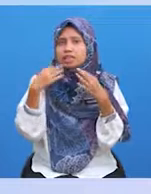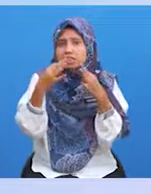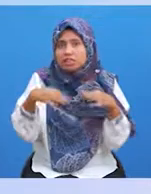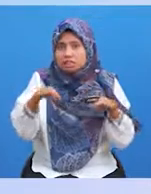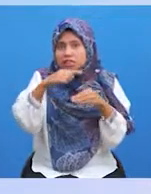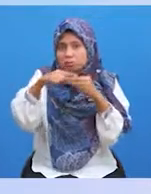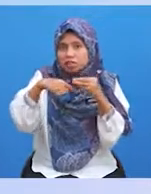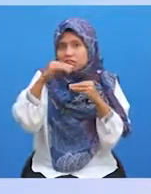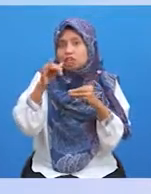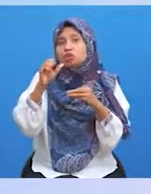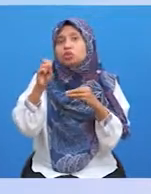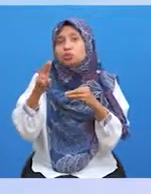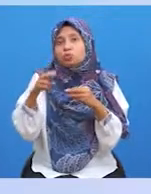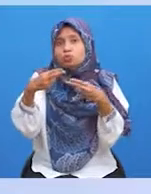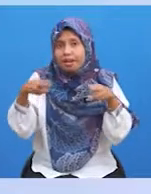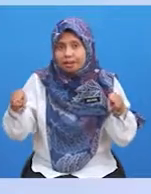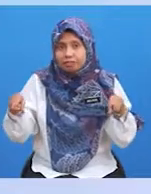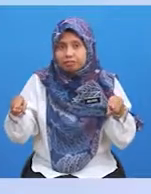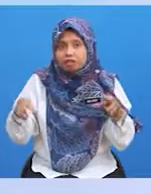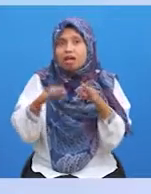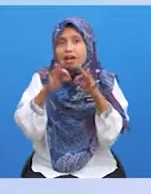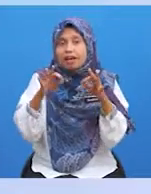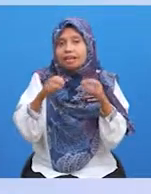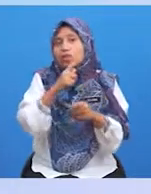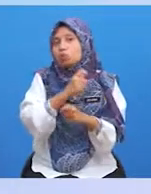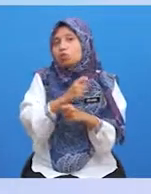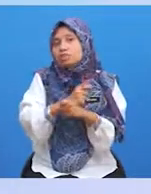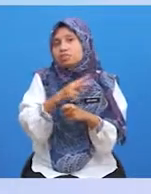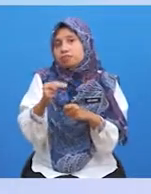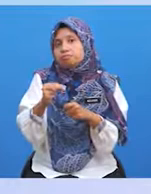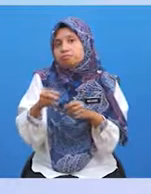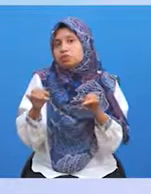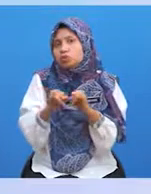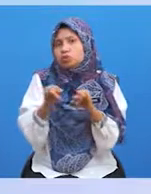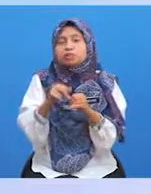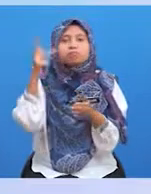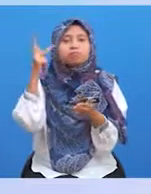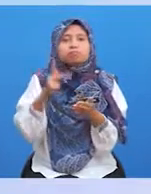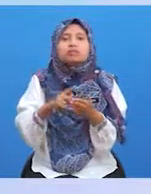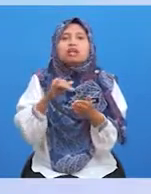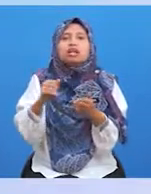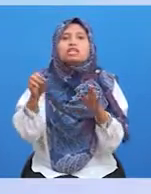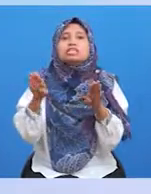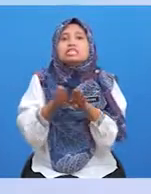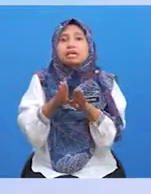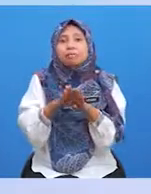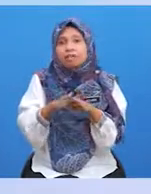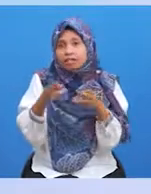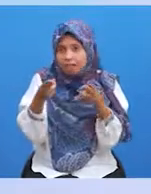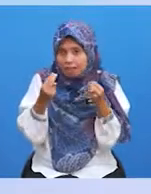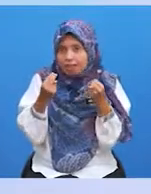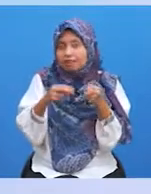Dan ayat tugasan yang juga dikenali sebagai